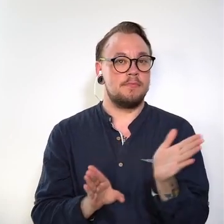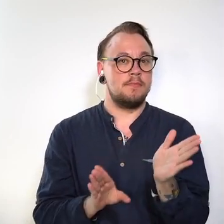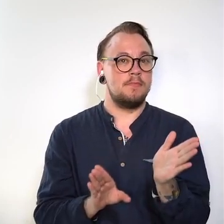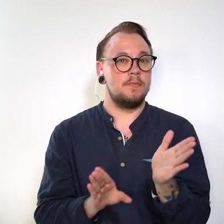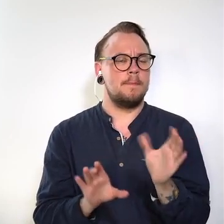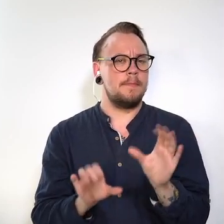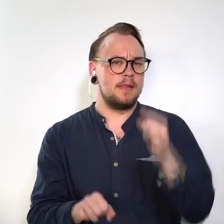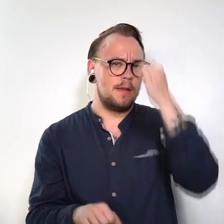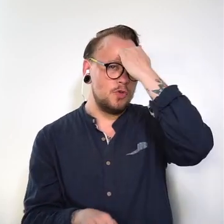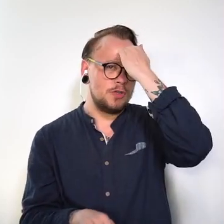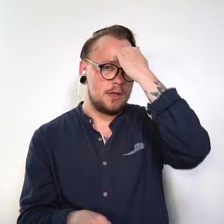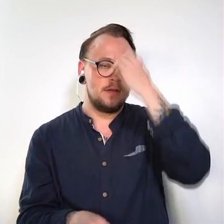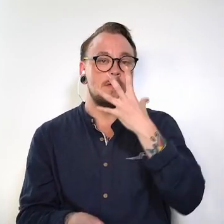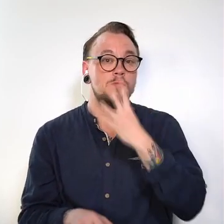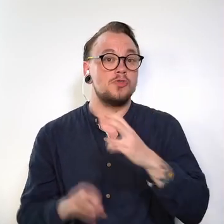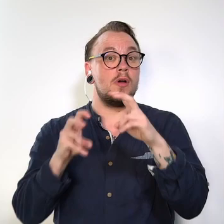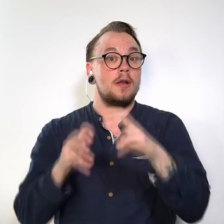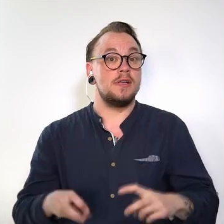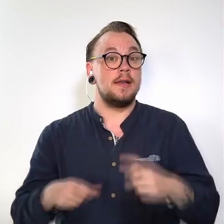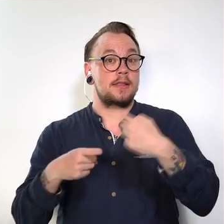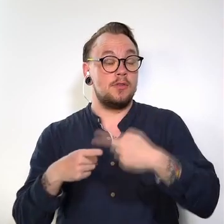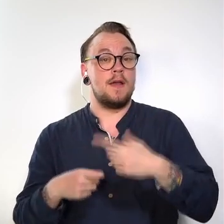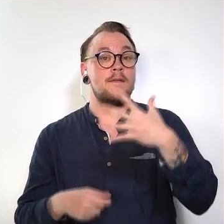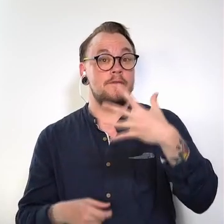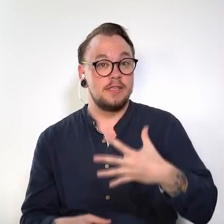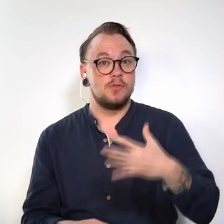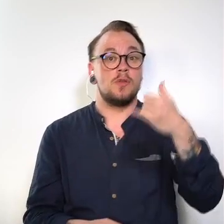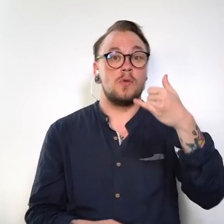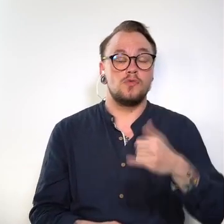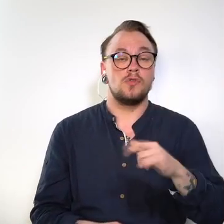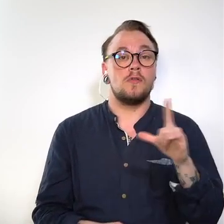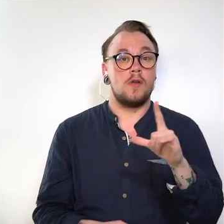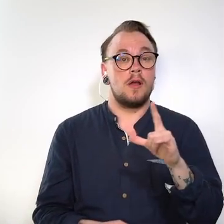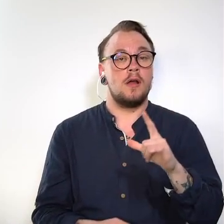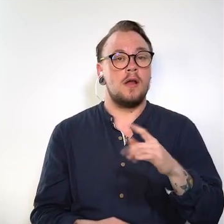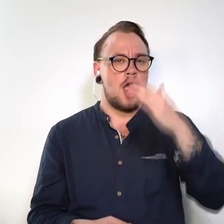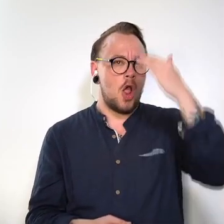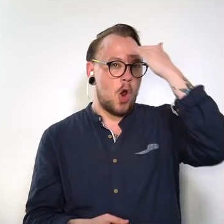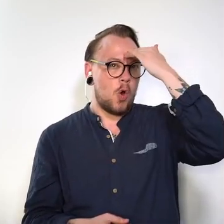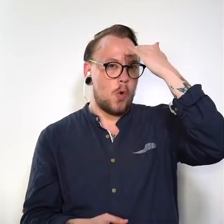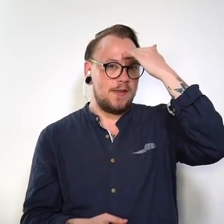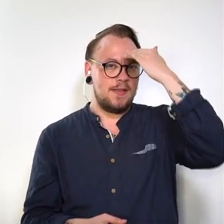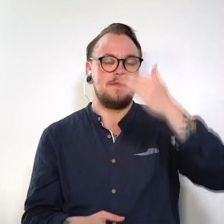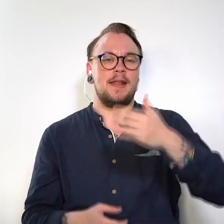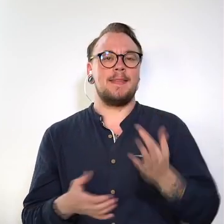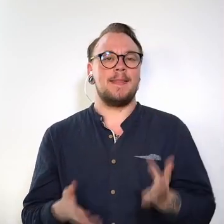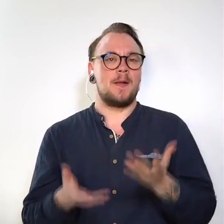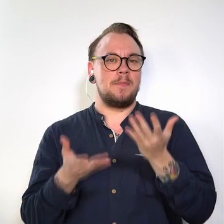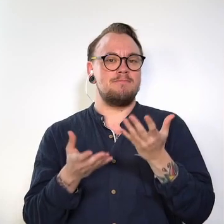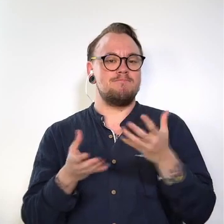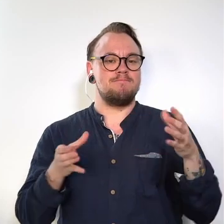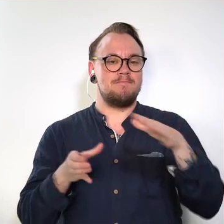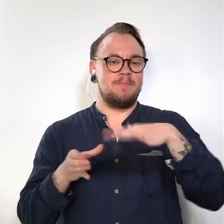vielä 50-luvulla ja 60-luvulla myös kognitiivisen terapian sisällä, joka on nyt ollut sellainen aika